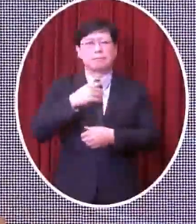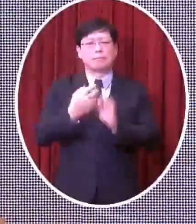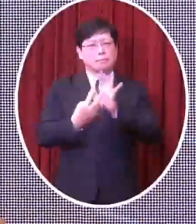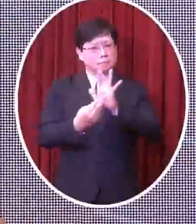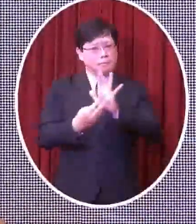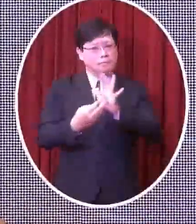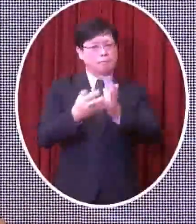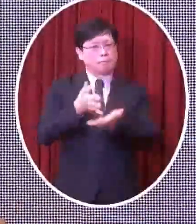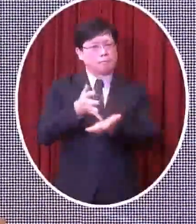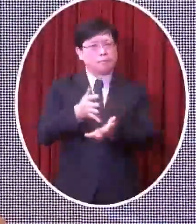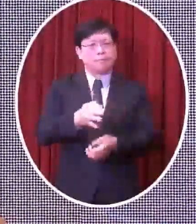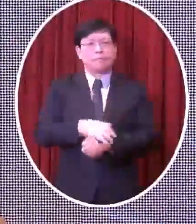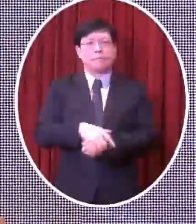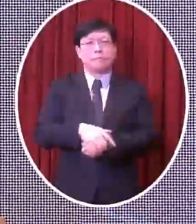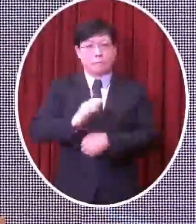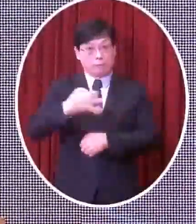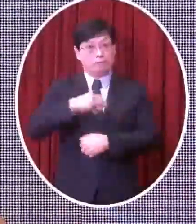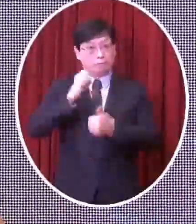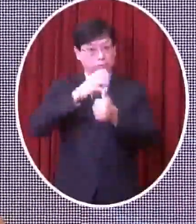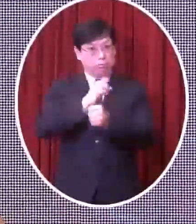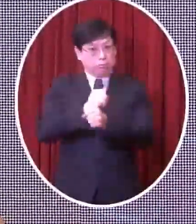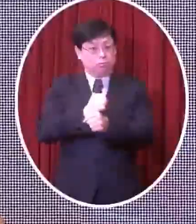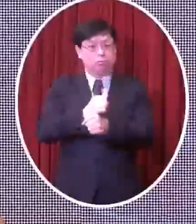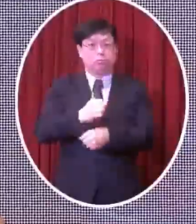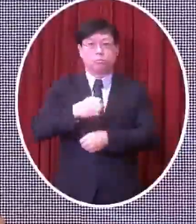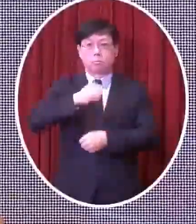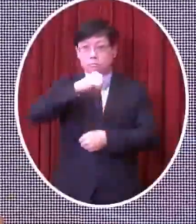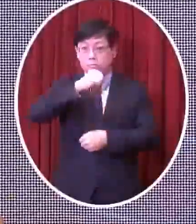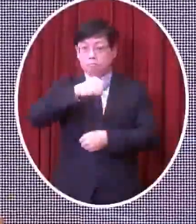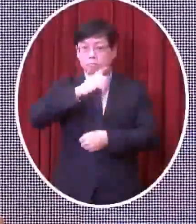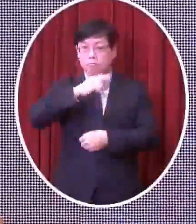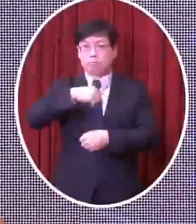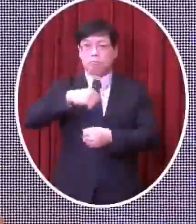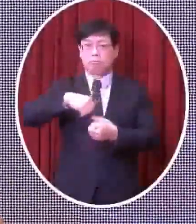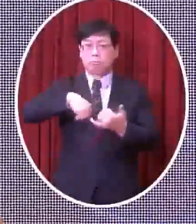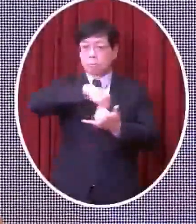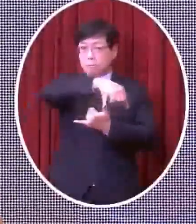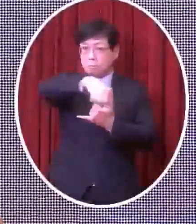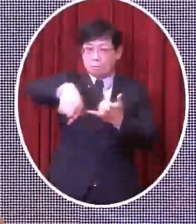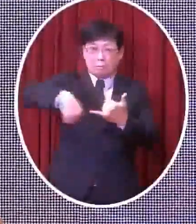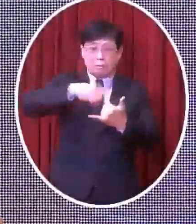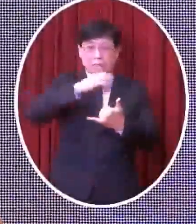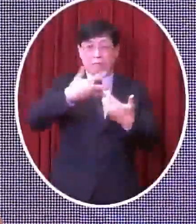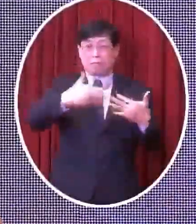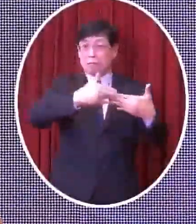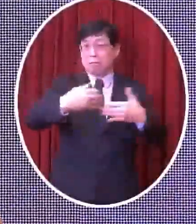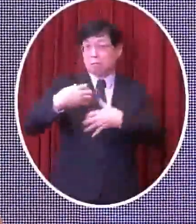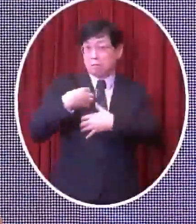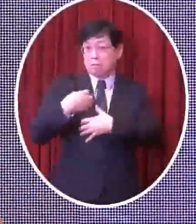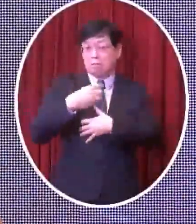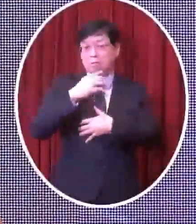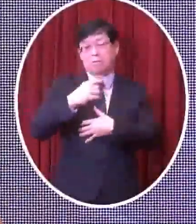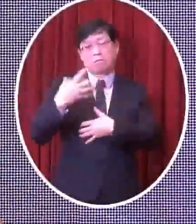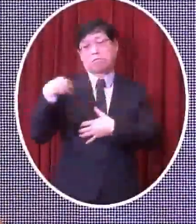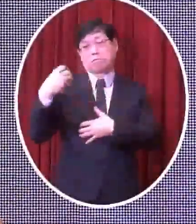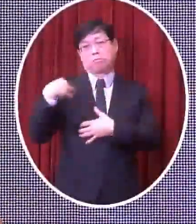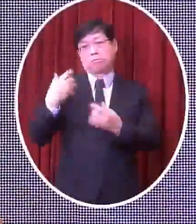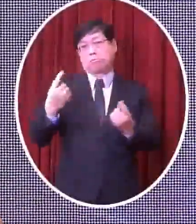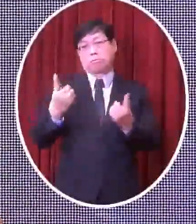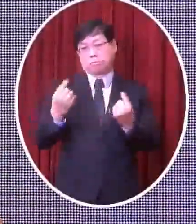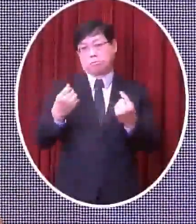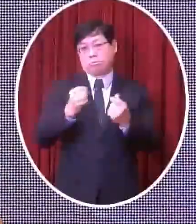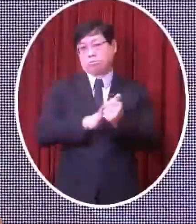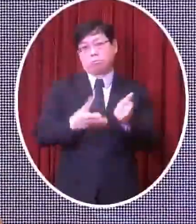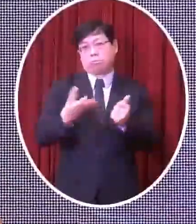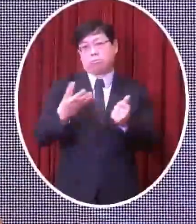表达啊，但是我要提醒哦，台湾周边的解放军的军事活动啊，并无助于两岸的关